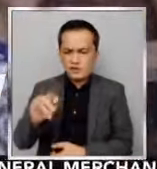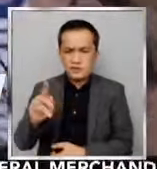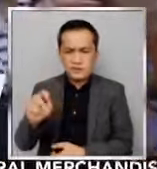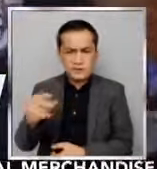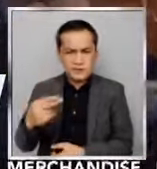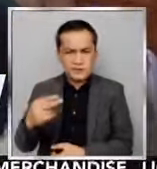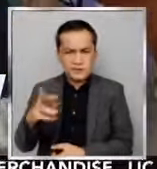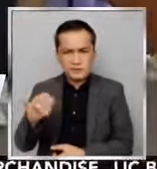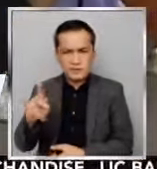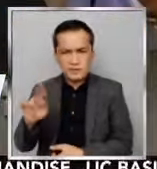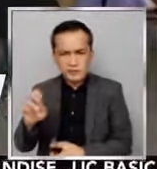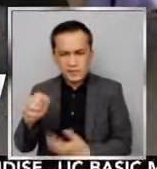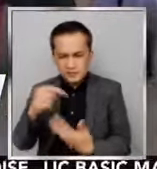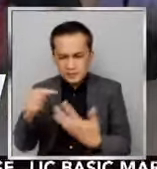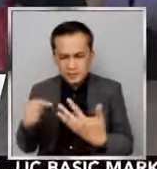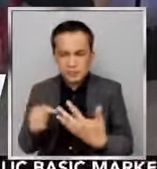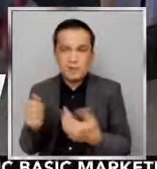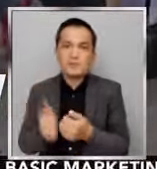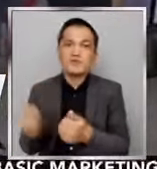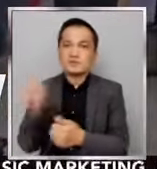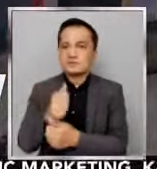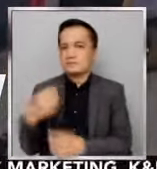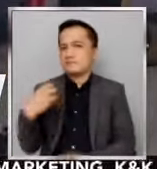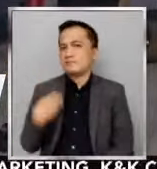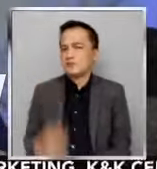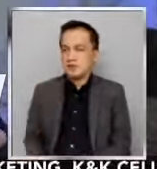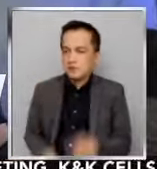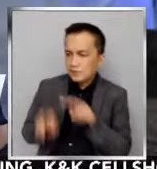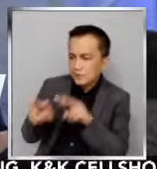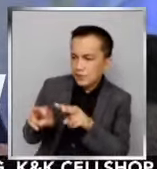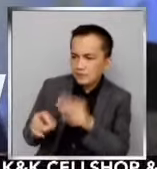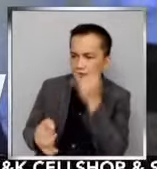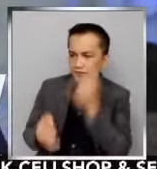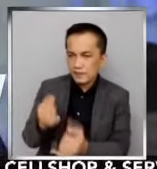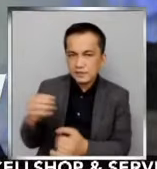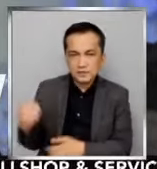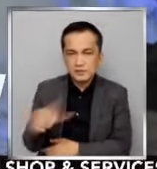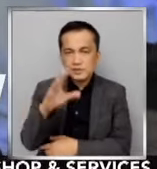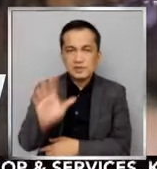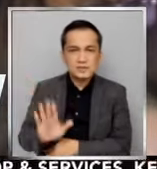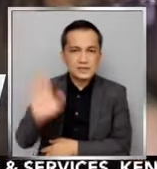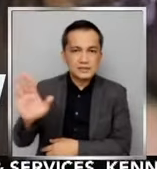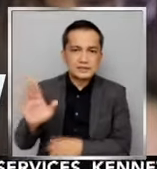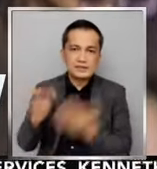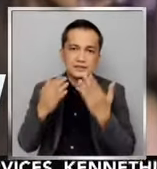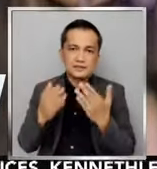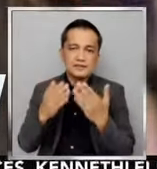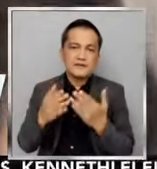pang executives na pinanood ang finale episode sa kanilang Thanksgiving party.